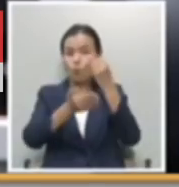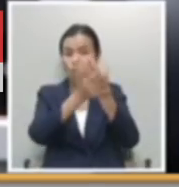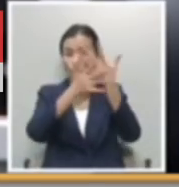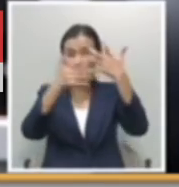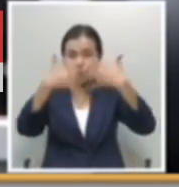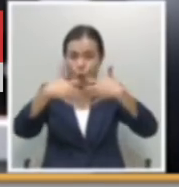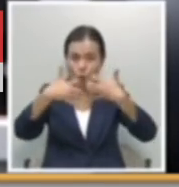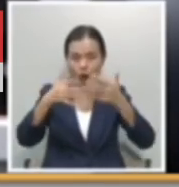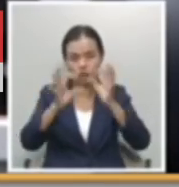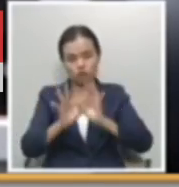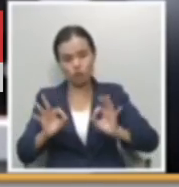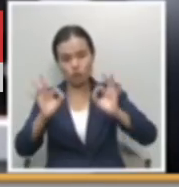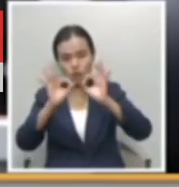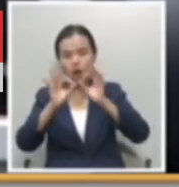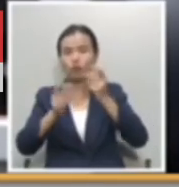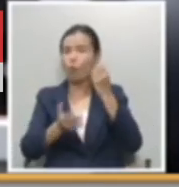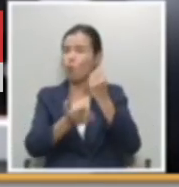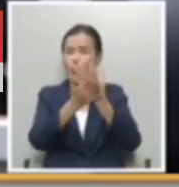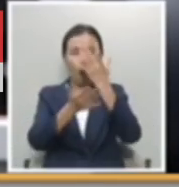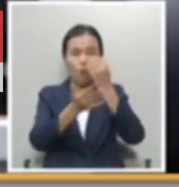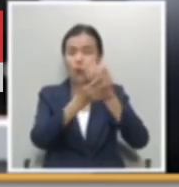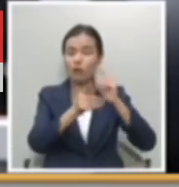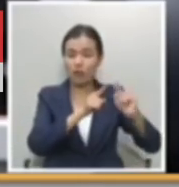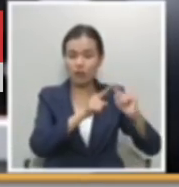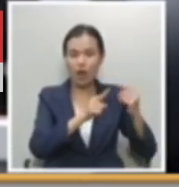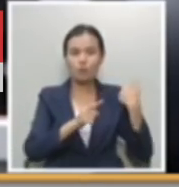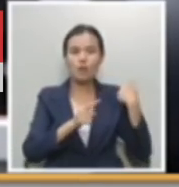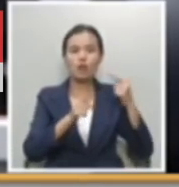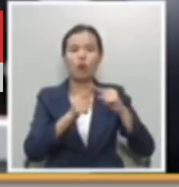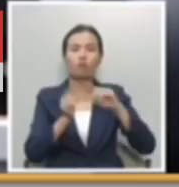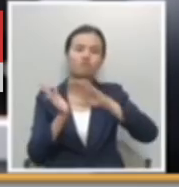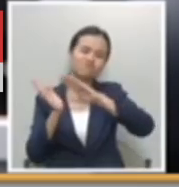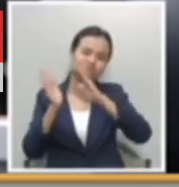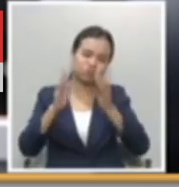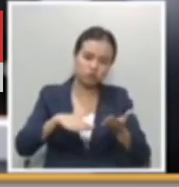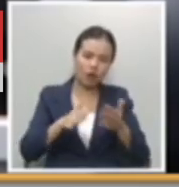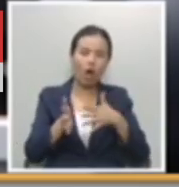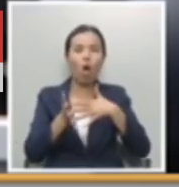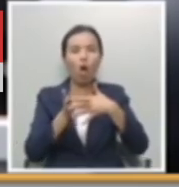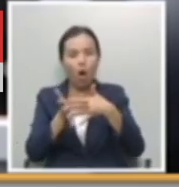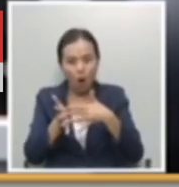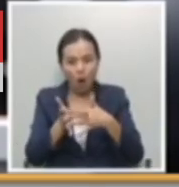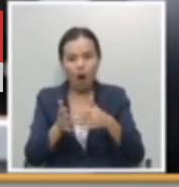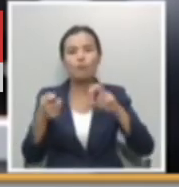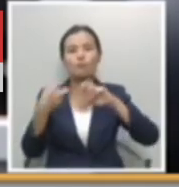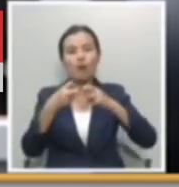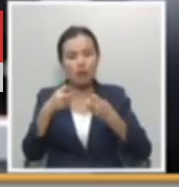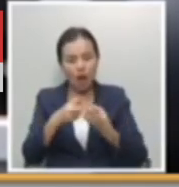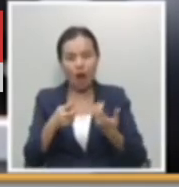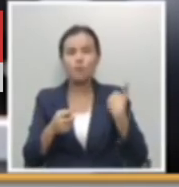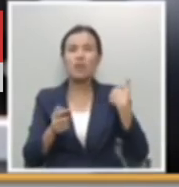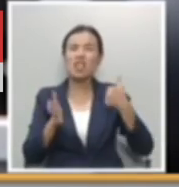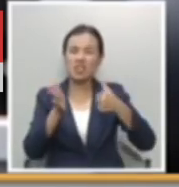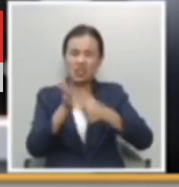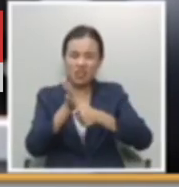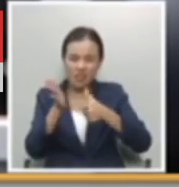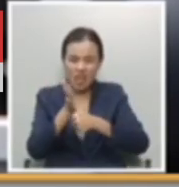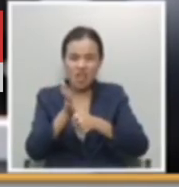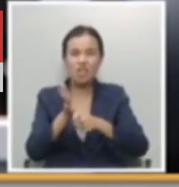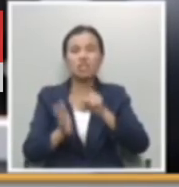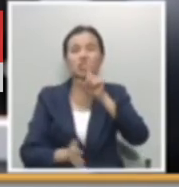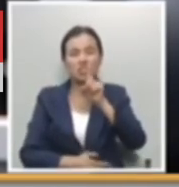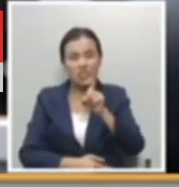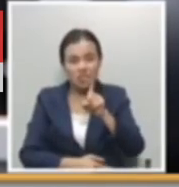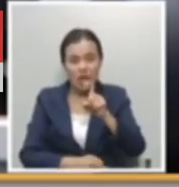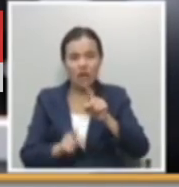ใหญ่ๆธุรกิจใหญ่ๆเจ้าสัวเนี่ยมันล้มมันสุดมันอ่อนแอมันมีปัญหามันเป็นหนี้เน่าแต่ฐ